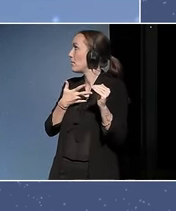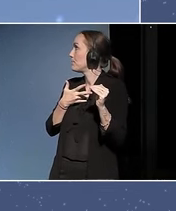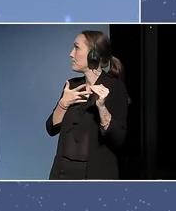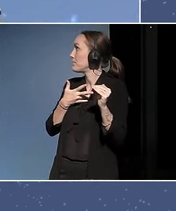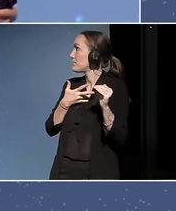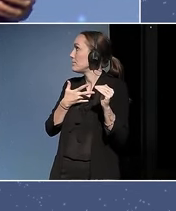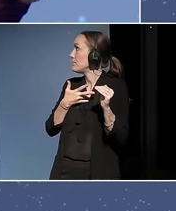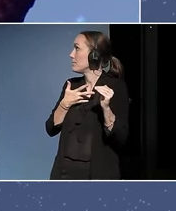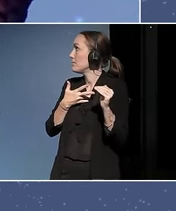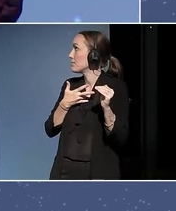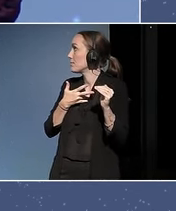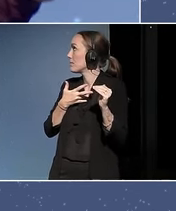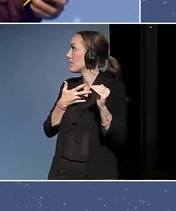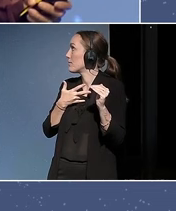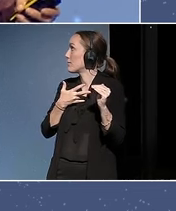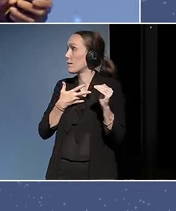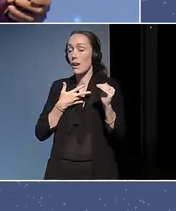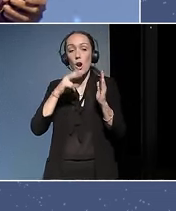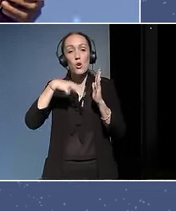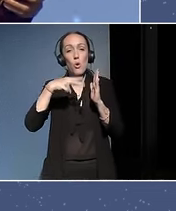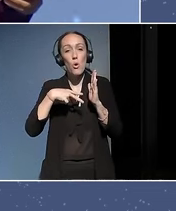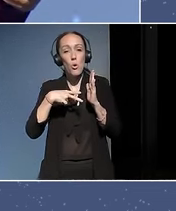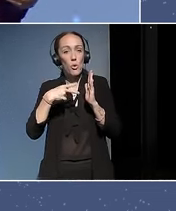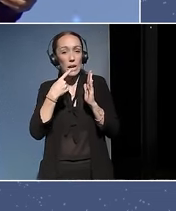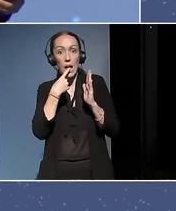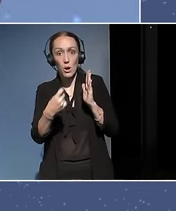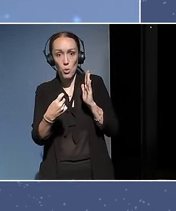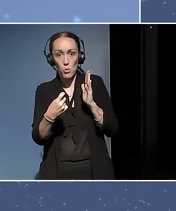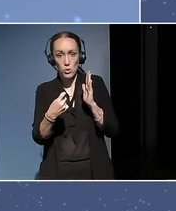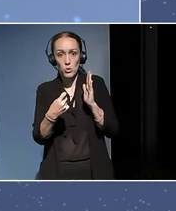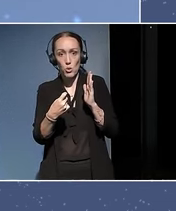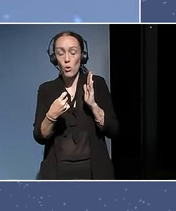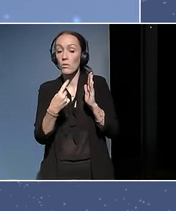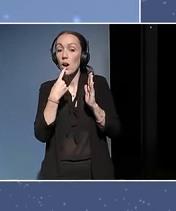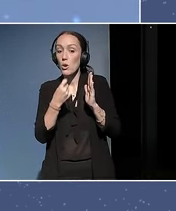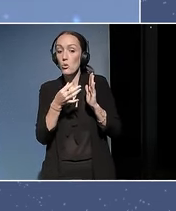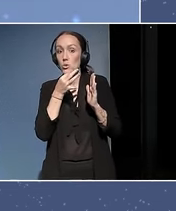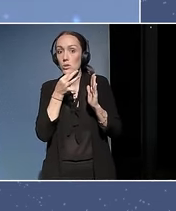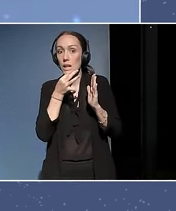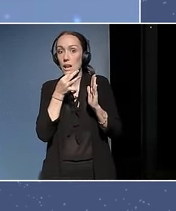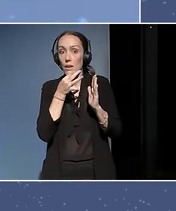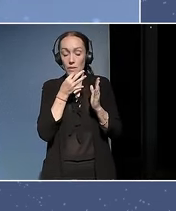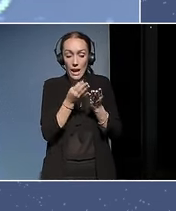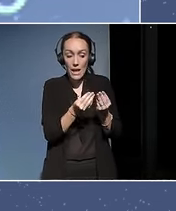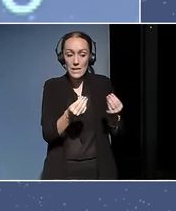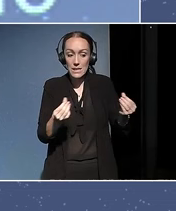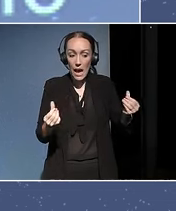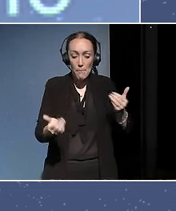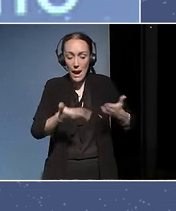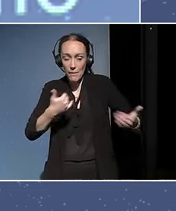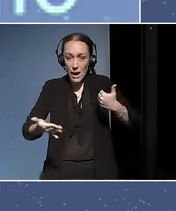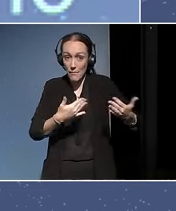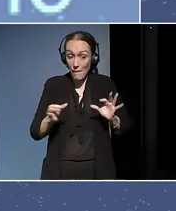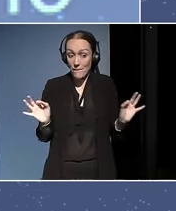indicato dal dal colore rosso che indica rimozione fresca di sabbia noi ci